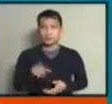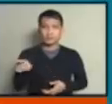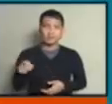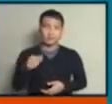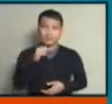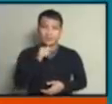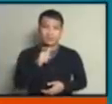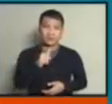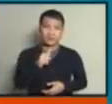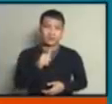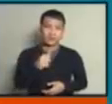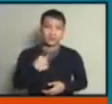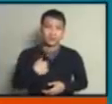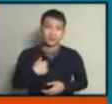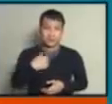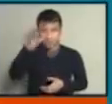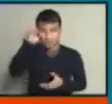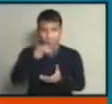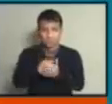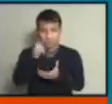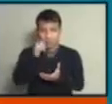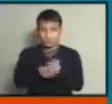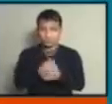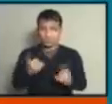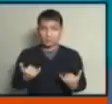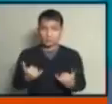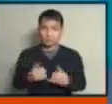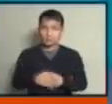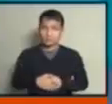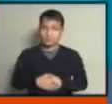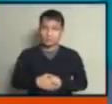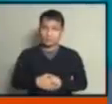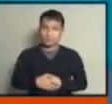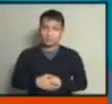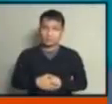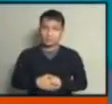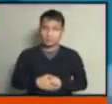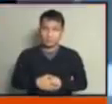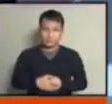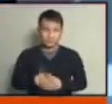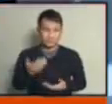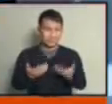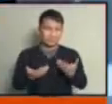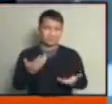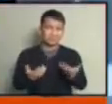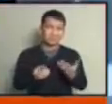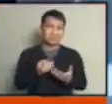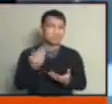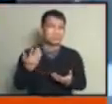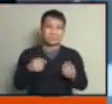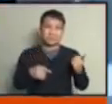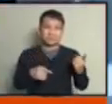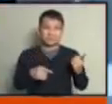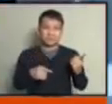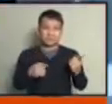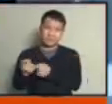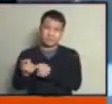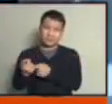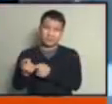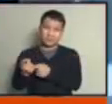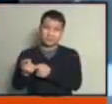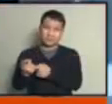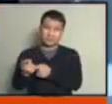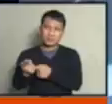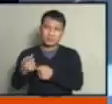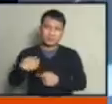sir. Asawa ho na kaibigan namin. So meron pa siyang Chinese, meron pang... Mga ano ho yan, siguro mga nagkaroon ho siya ng mga